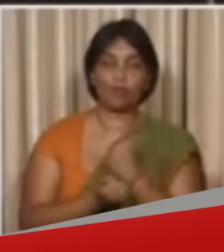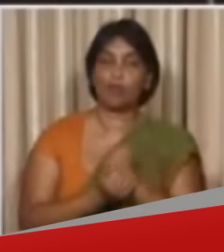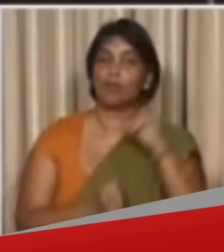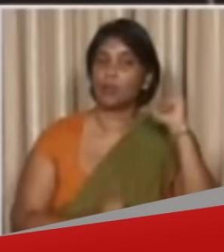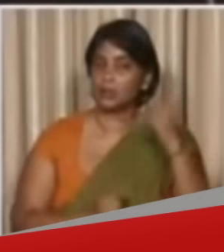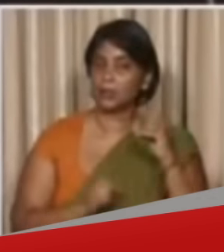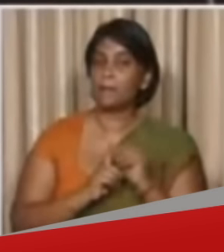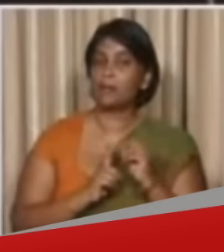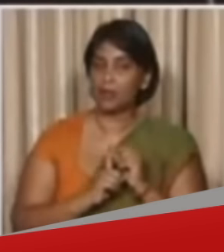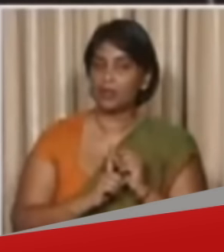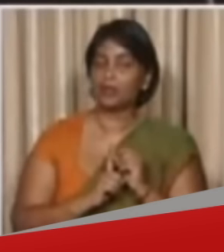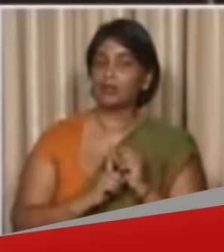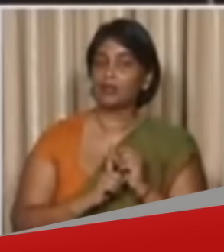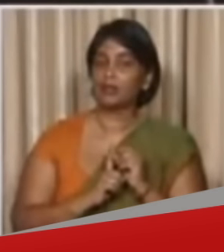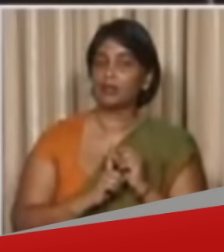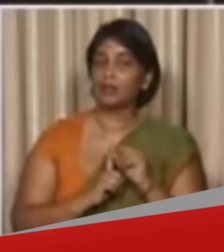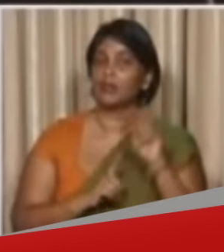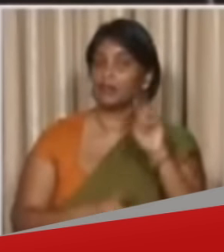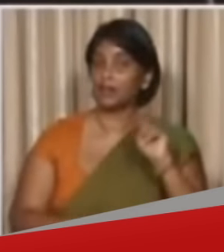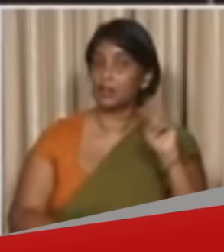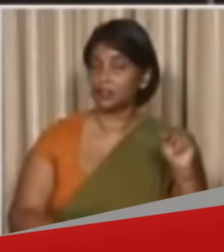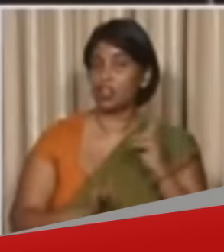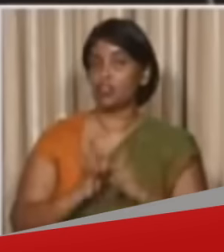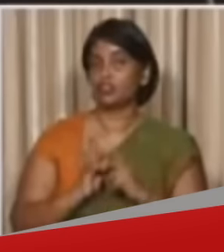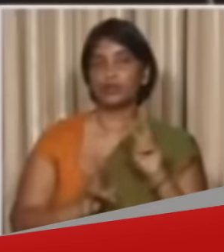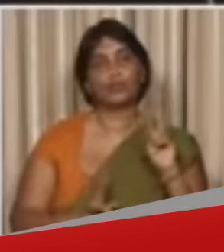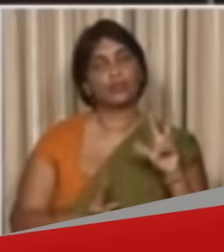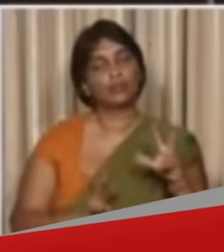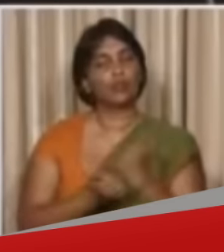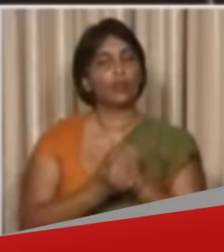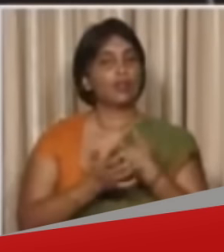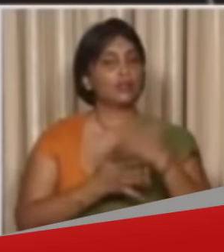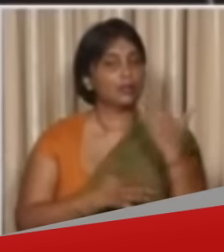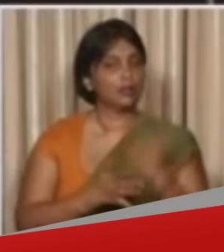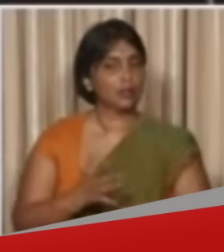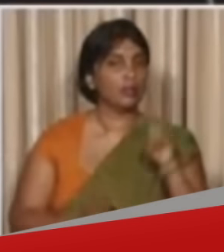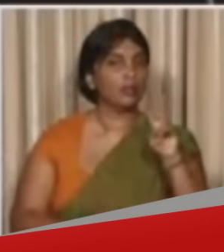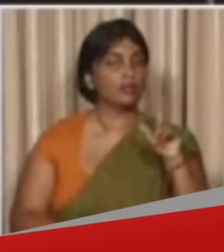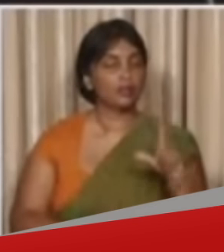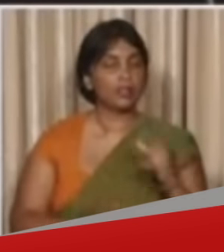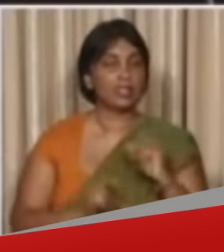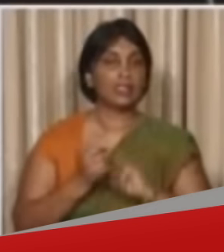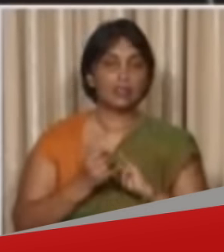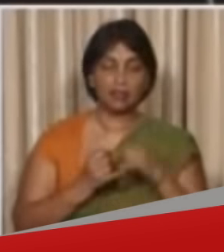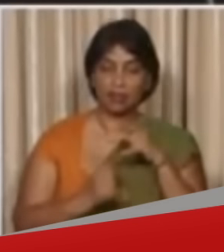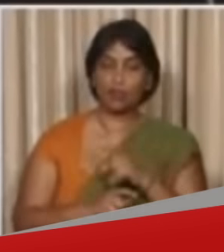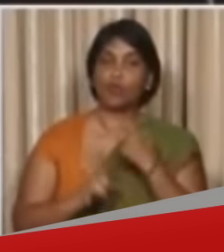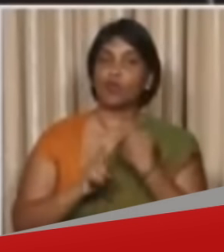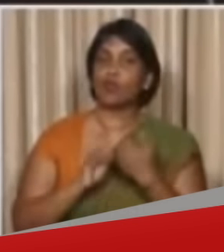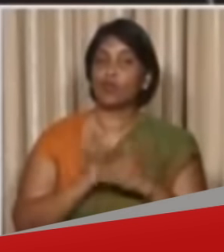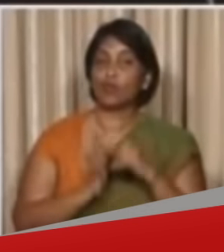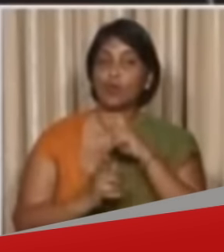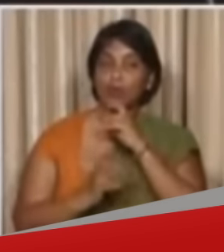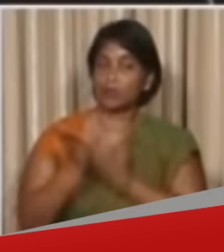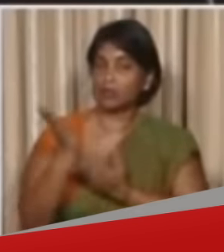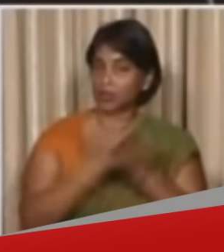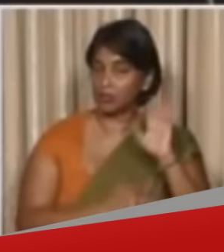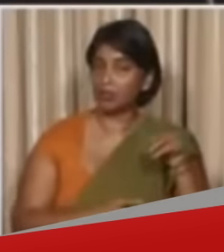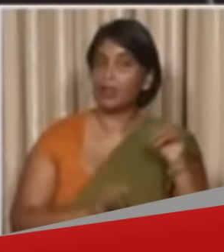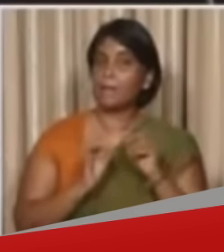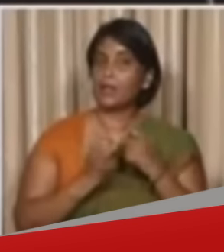ප්‍රසාද් රණසිංහ 20 ඔක්තෝබර් 28 දිනදී පොලිස්පති වාර්තාව 27 සාහනි අභේසරේ කුලියාපිටියේ උසාවියේ ඉදිරිපත් කළ